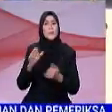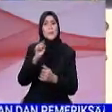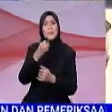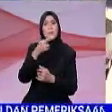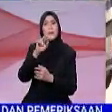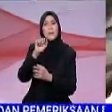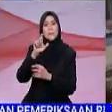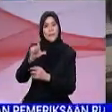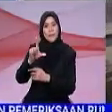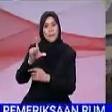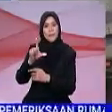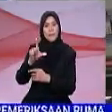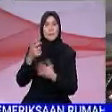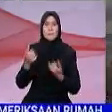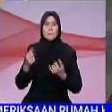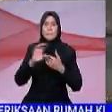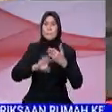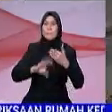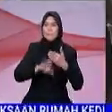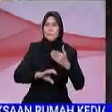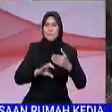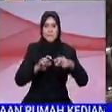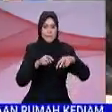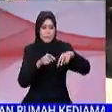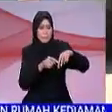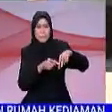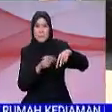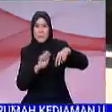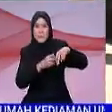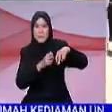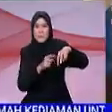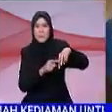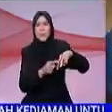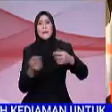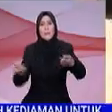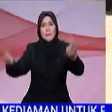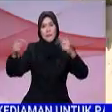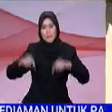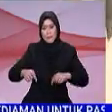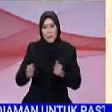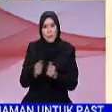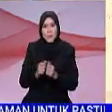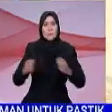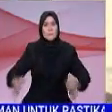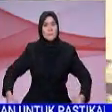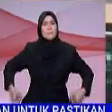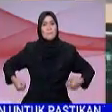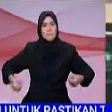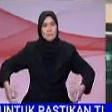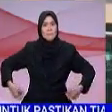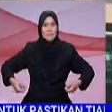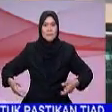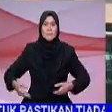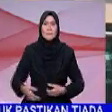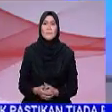Syahril Fikri Matfuzi yang mengalami kecederaan retak tulang betis juga hadir dengan berkerusi roda.